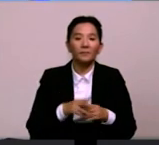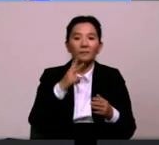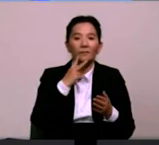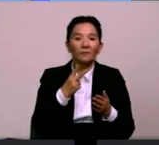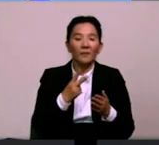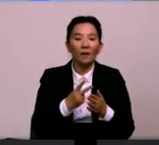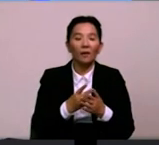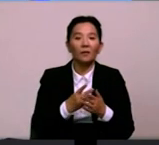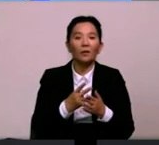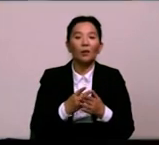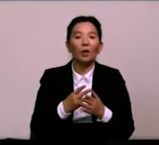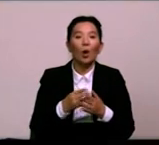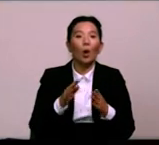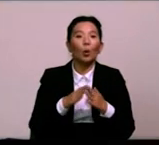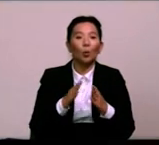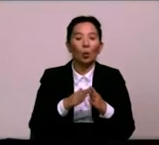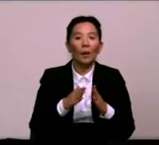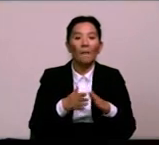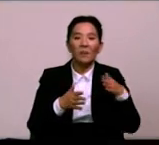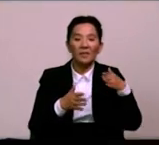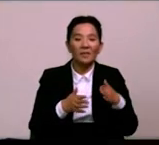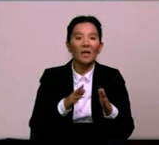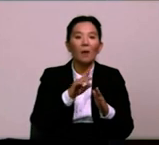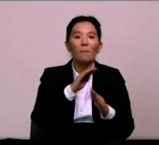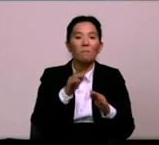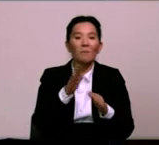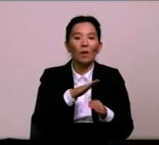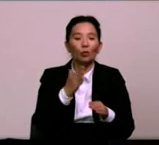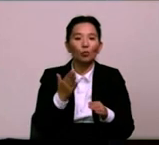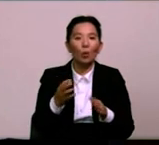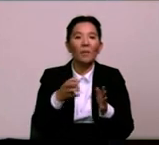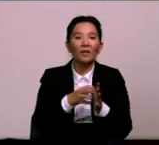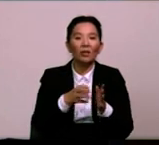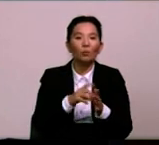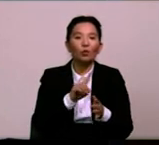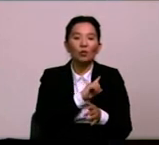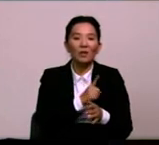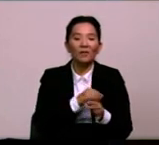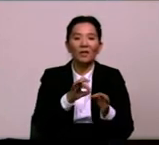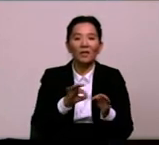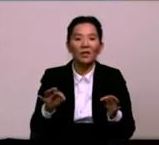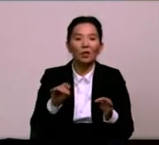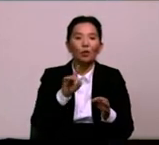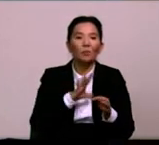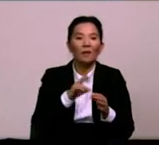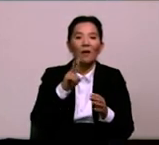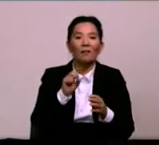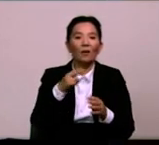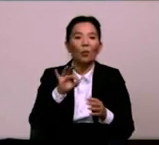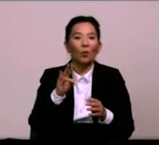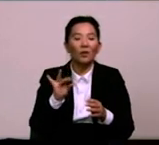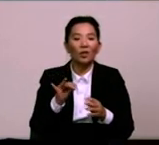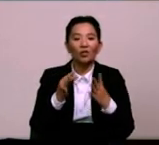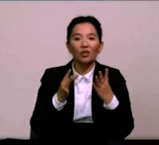Посмотрите, руку поместили между магнитом так, чтобы его силовые линии входили в ладонь. Четыре пальца